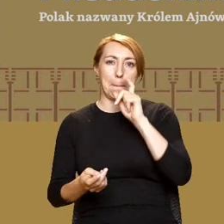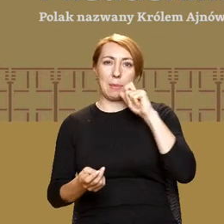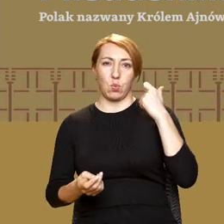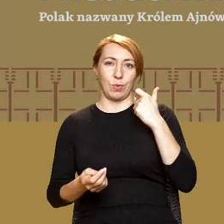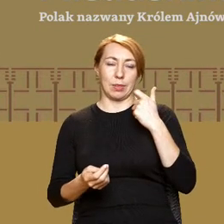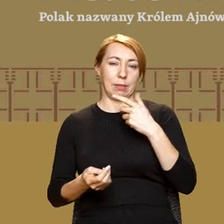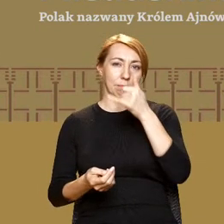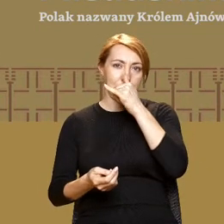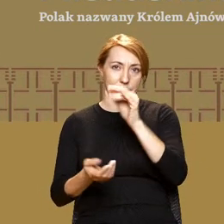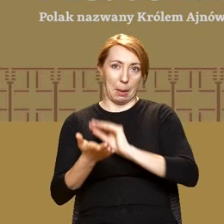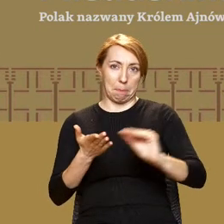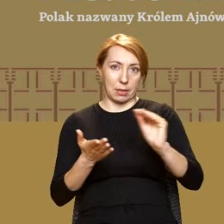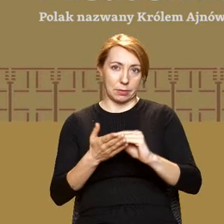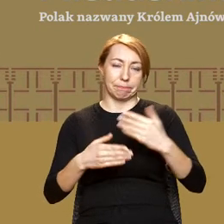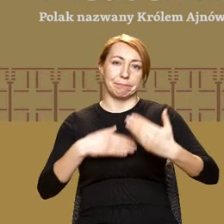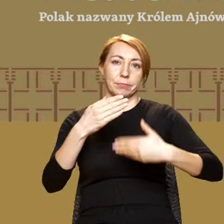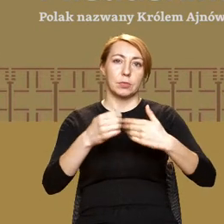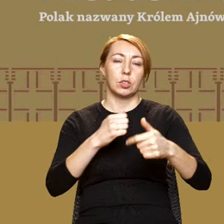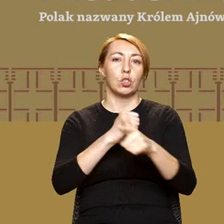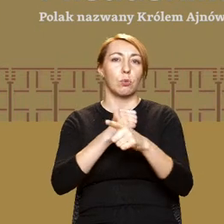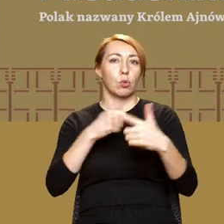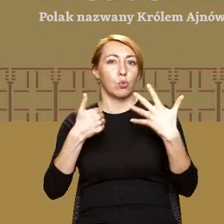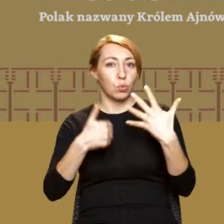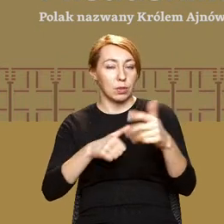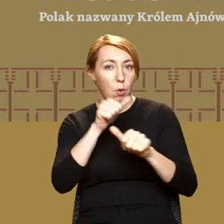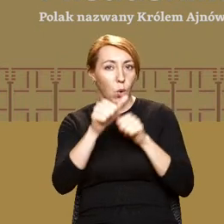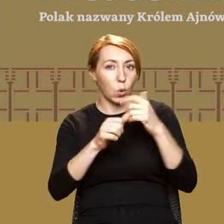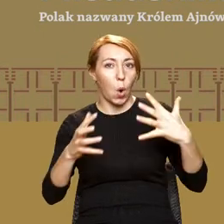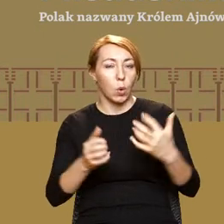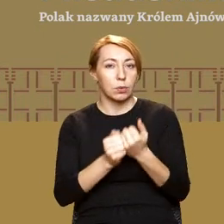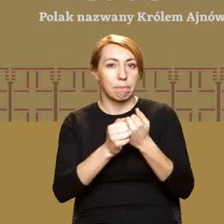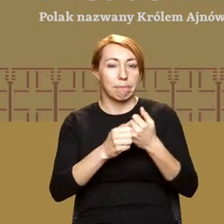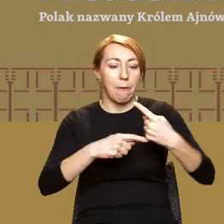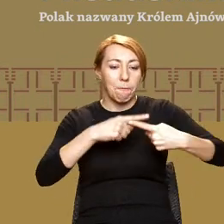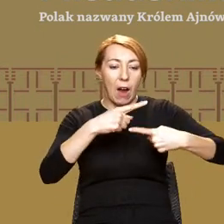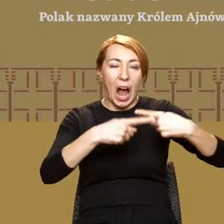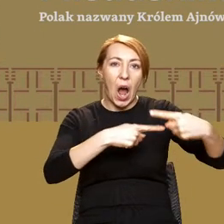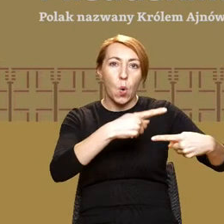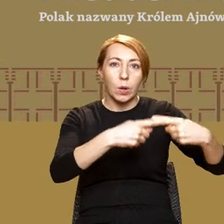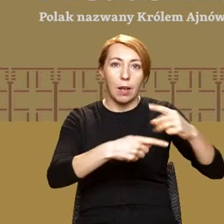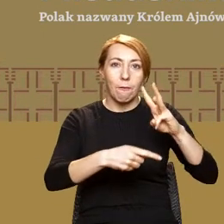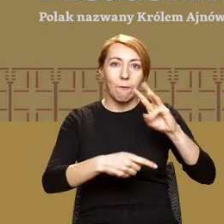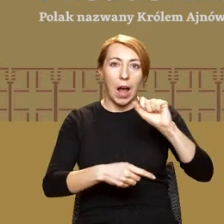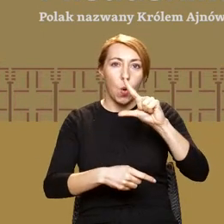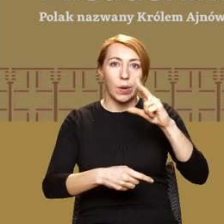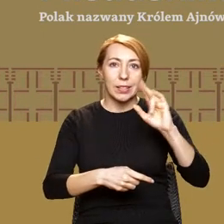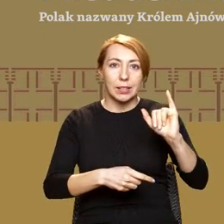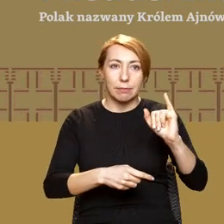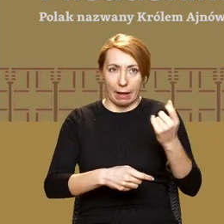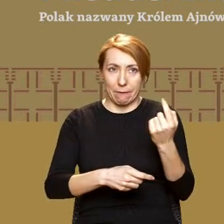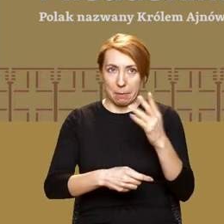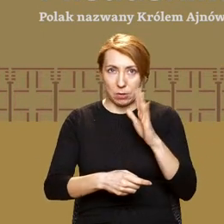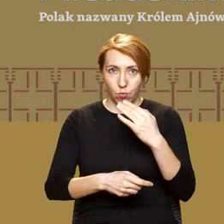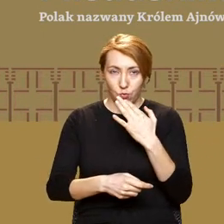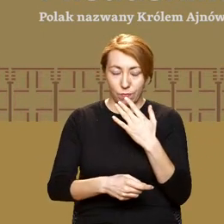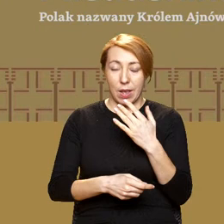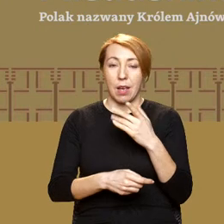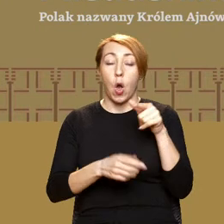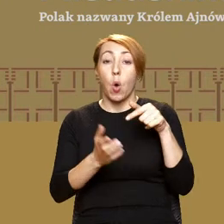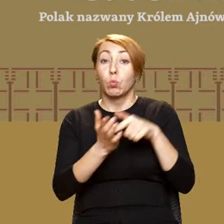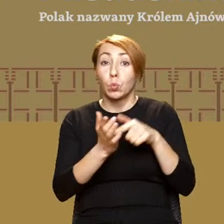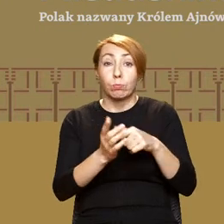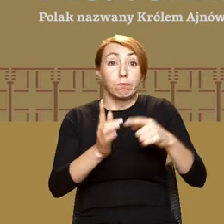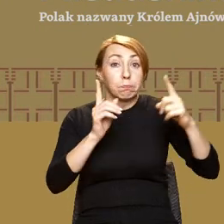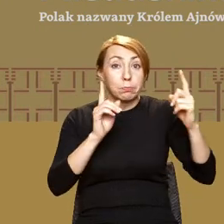I proszę Państwa, w 76 roku odnalezione zostają wałki, o których będzie za chwilę. I od tego momentu,